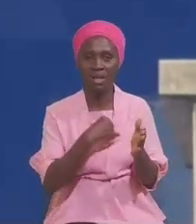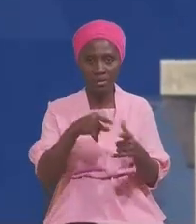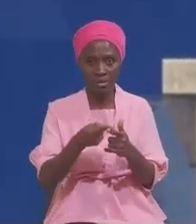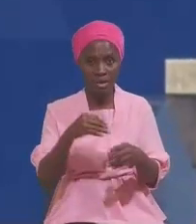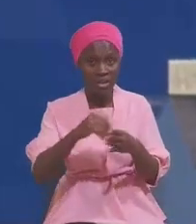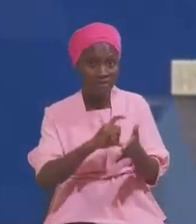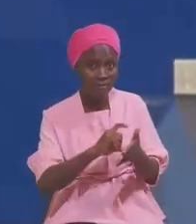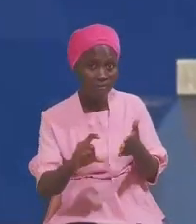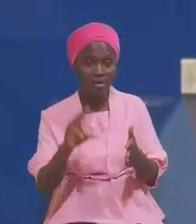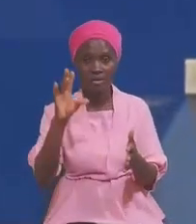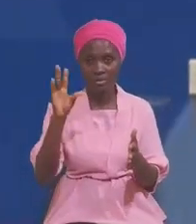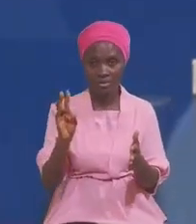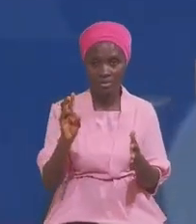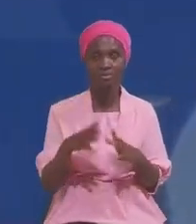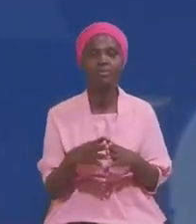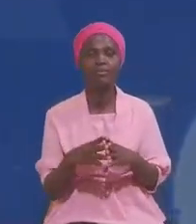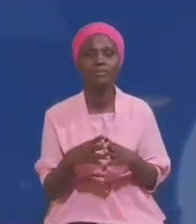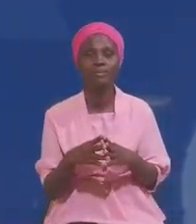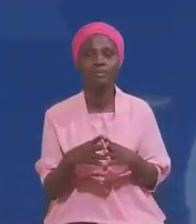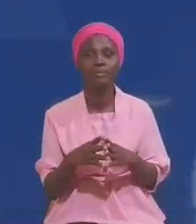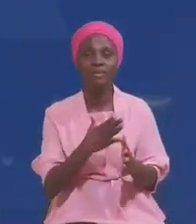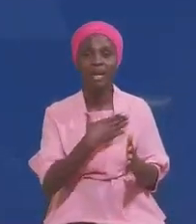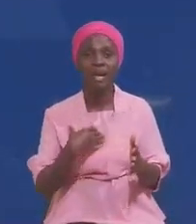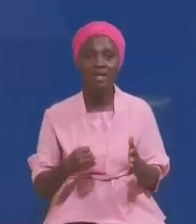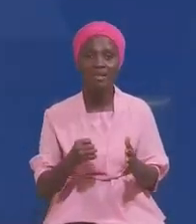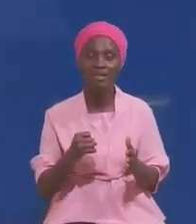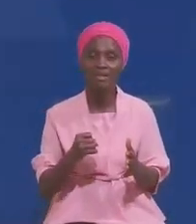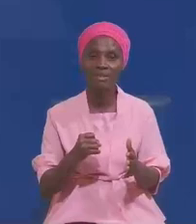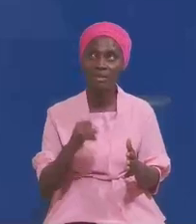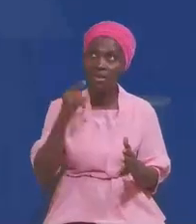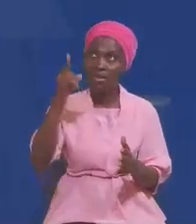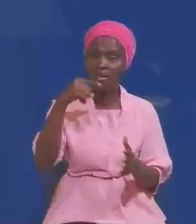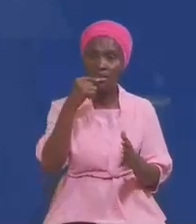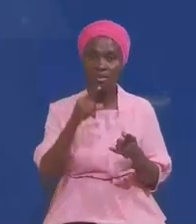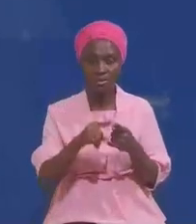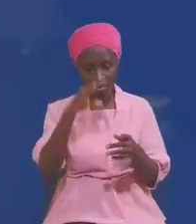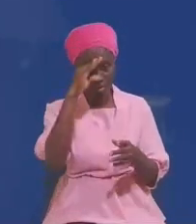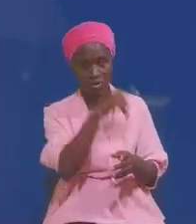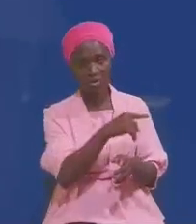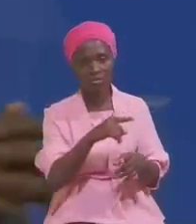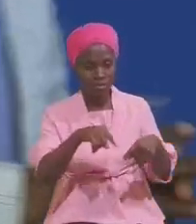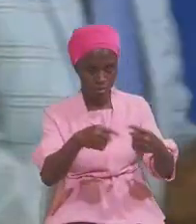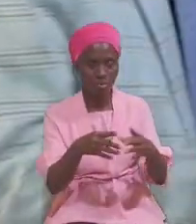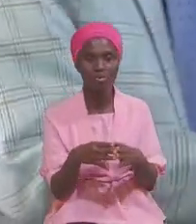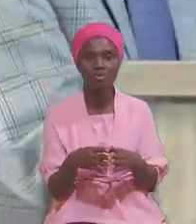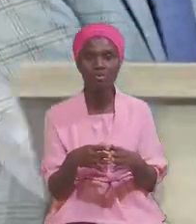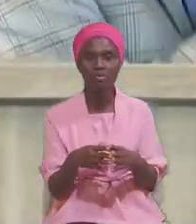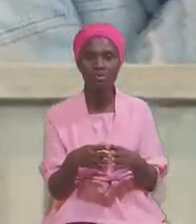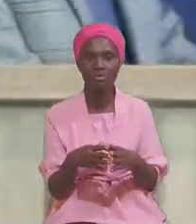7. Et lui dit, va, Seigneur, je suis aveugle.